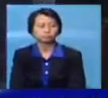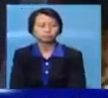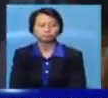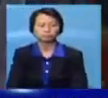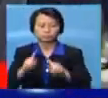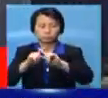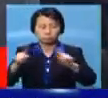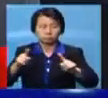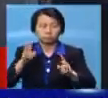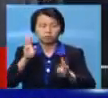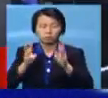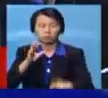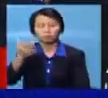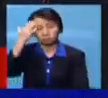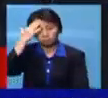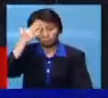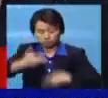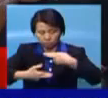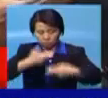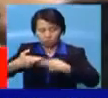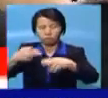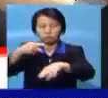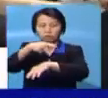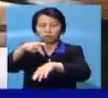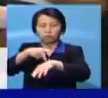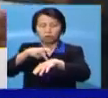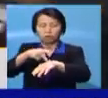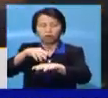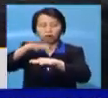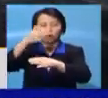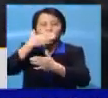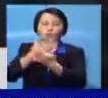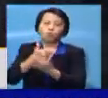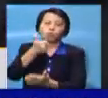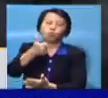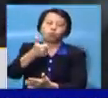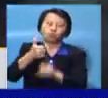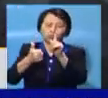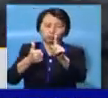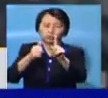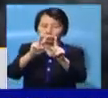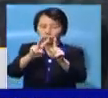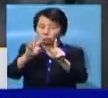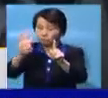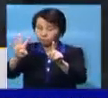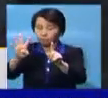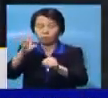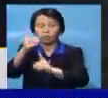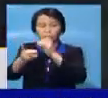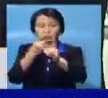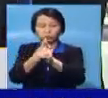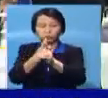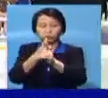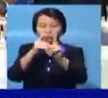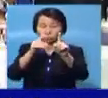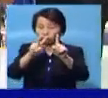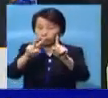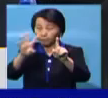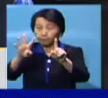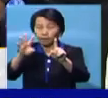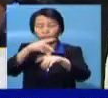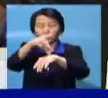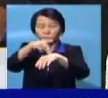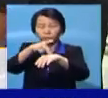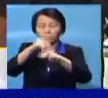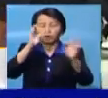Namun walaupun menyedari ranking Filipina yang jauh lebih baik di kedudukan 124 dunia berbanding Malaysia yang berada